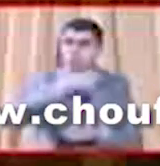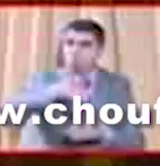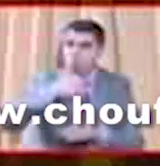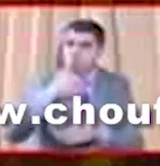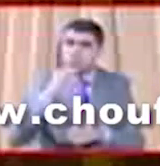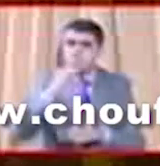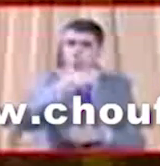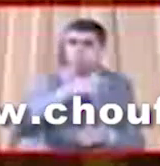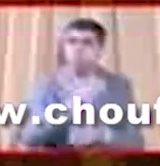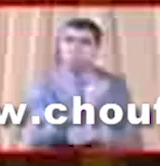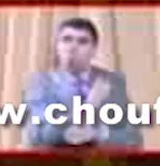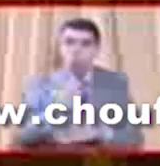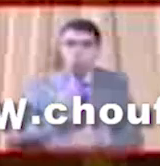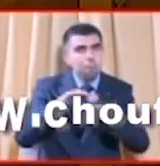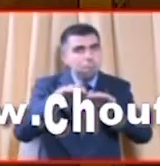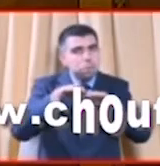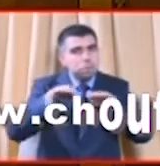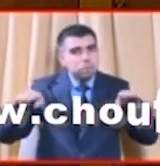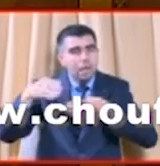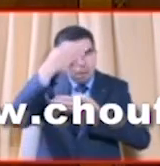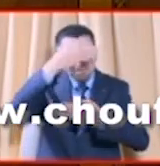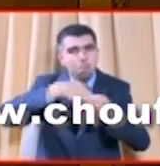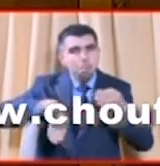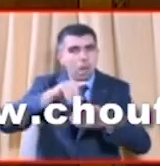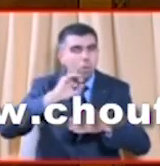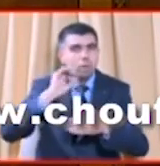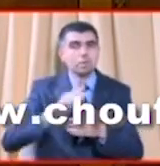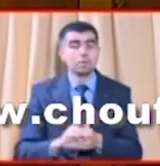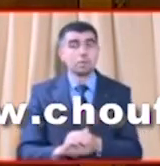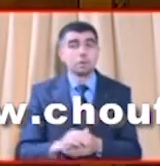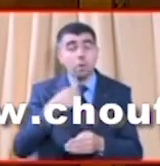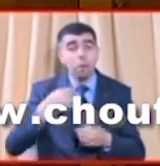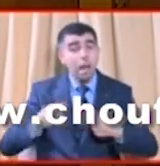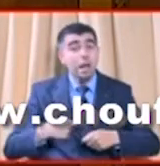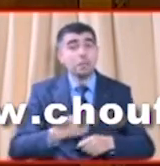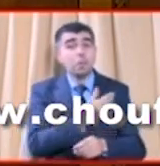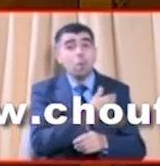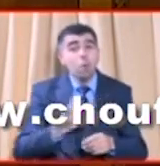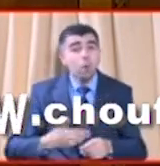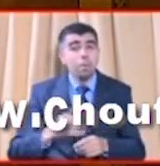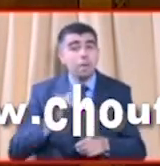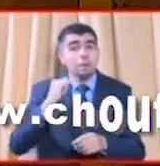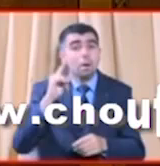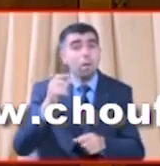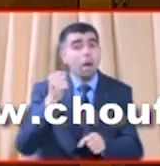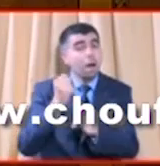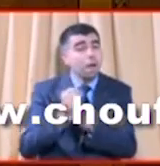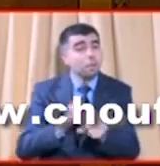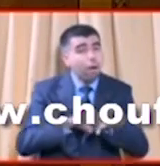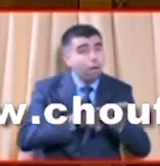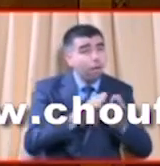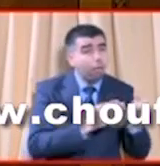القول بكون الحكومة ساهمت في تحقيقها. فالسيد رئيس الحكومة الذي تعوزه الإنجازات يريد